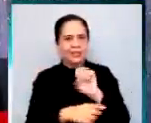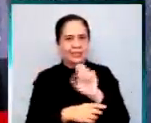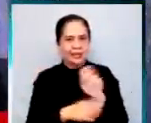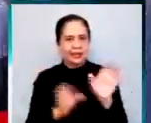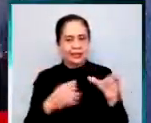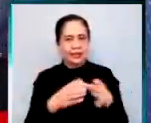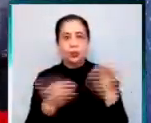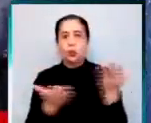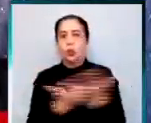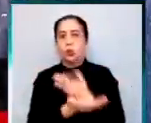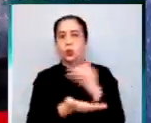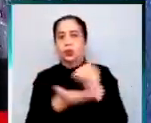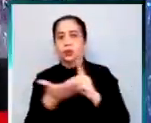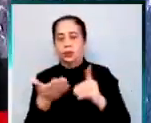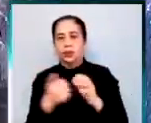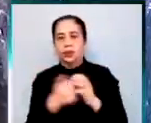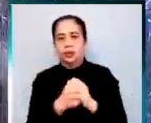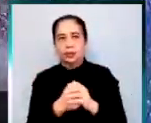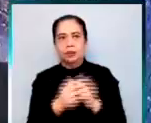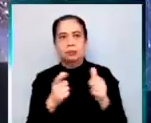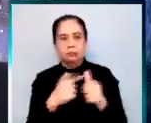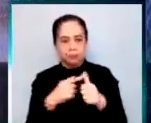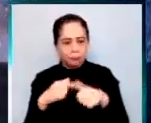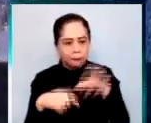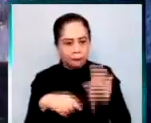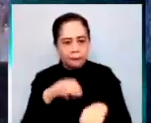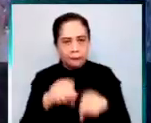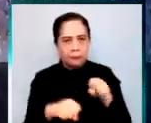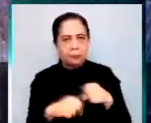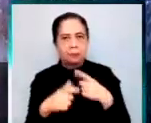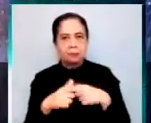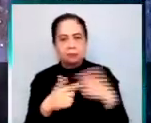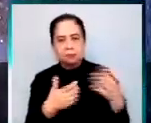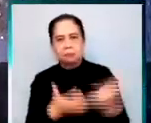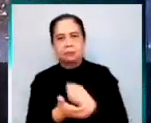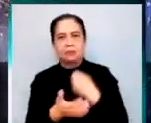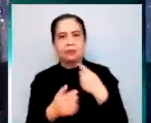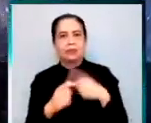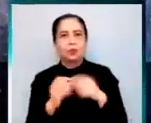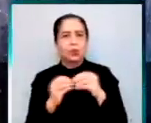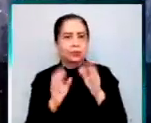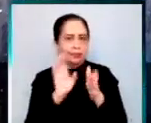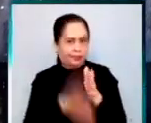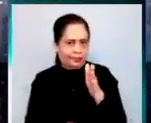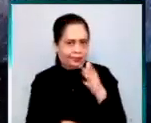kasi, makakauna ka. Tapos, mas mura ang presyo.